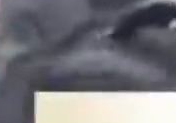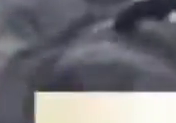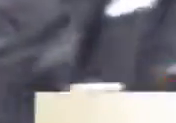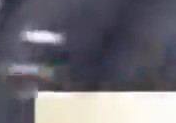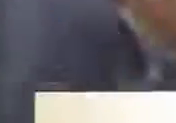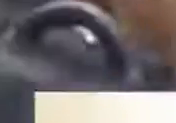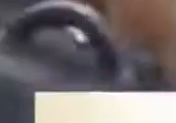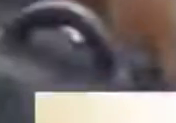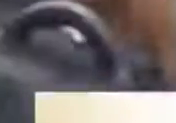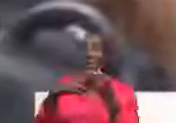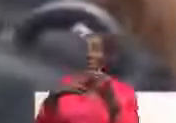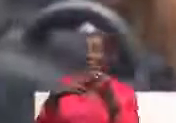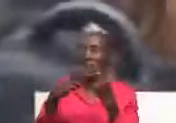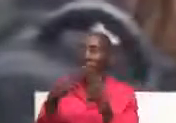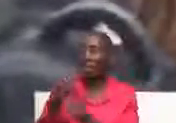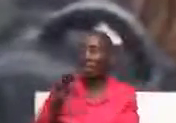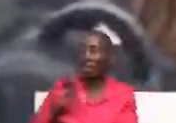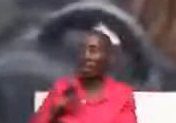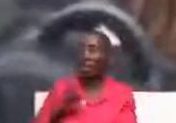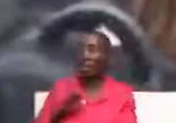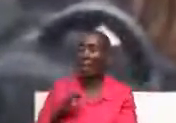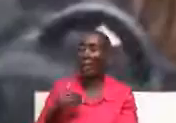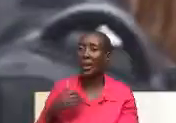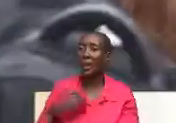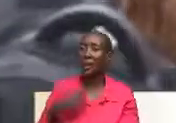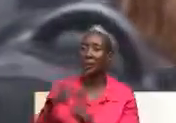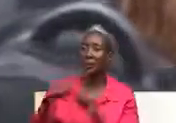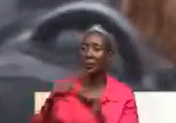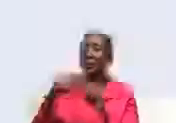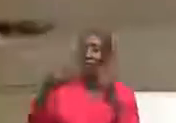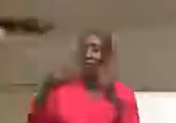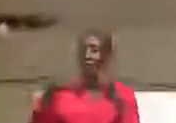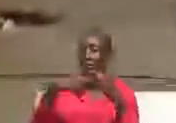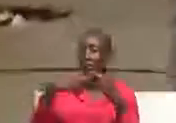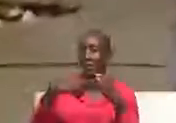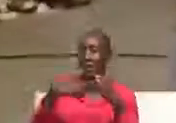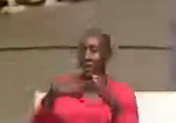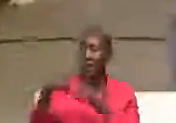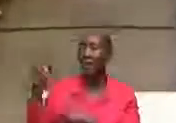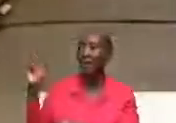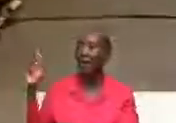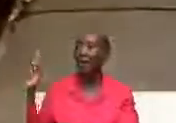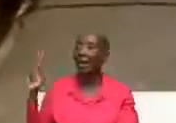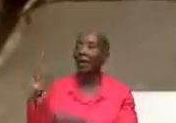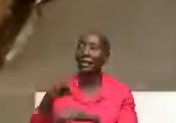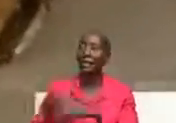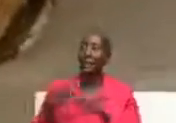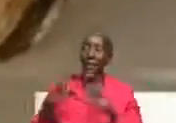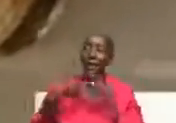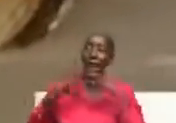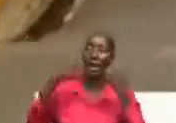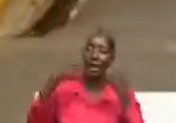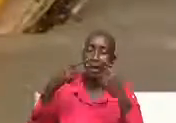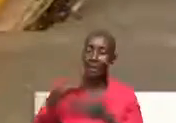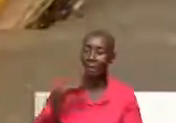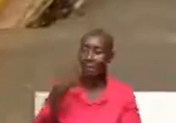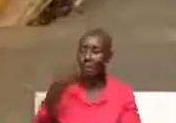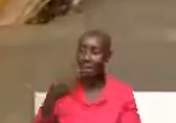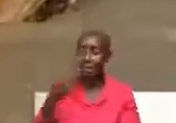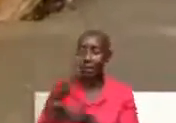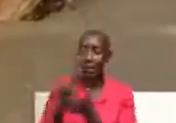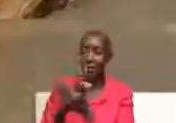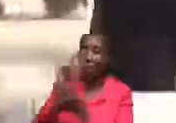177, huku jinsia ya kike ikirekodi visa 77. Waziri akitoa ripoti alisema kuwa licha ya